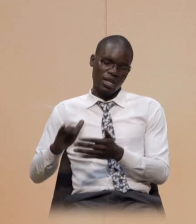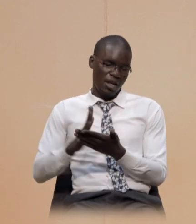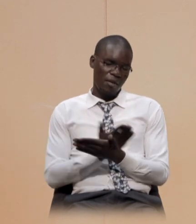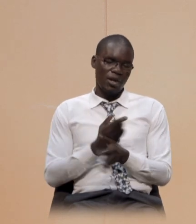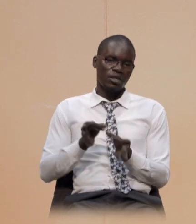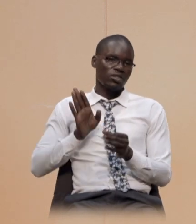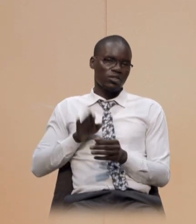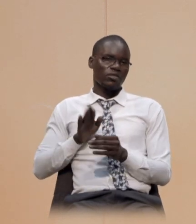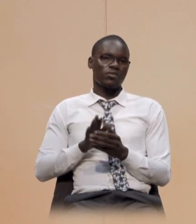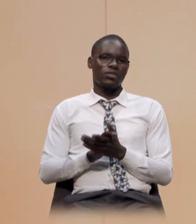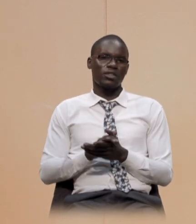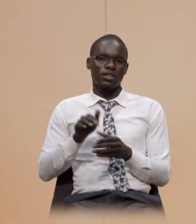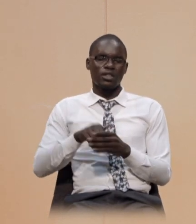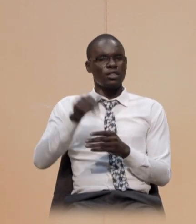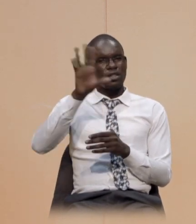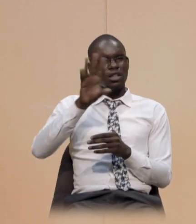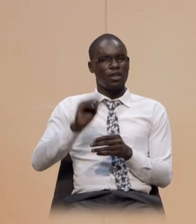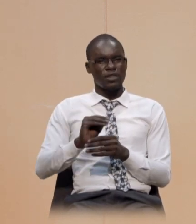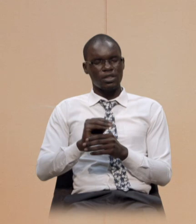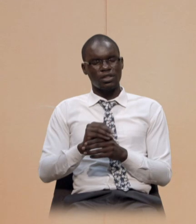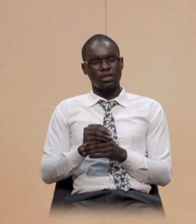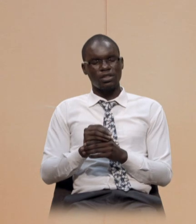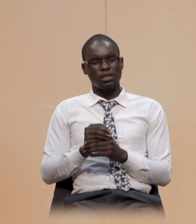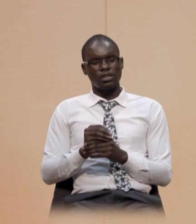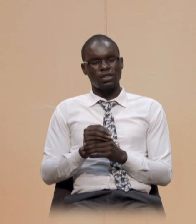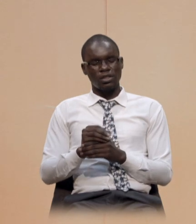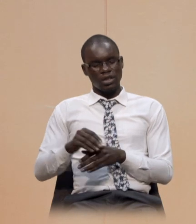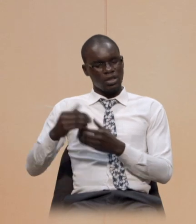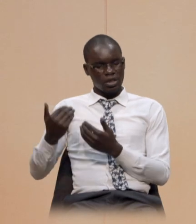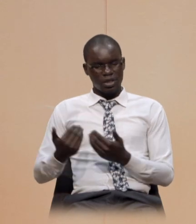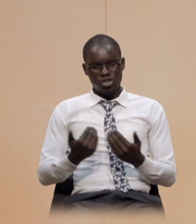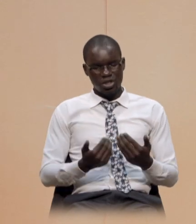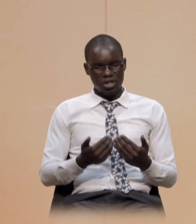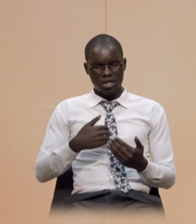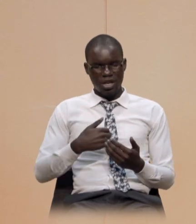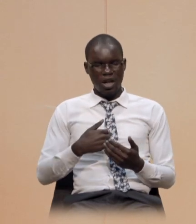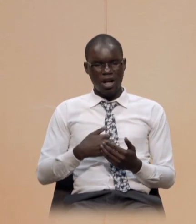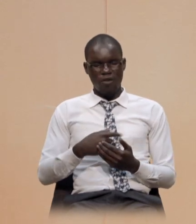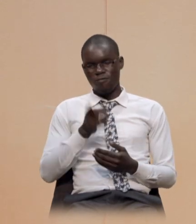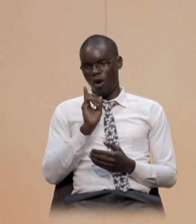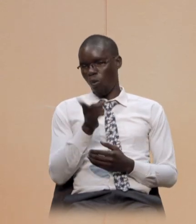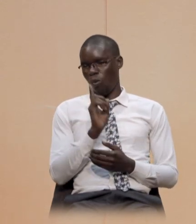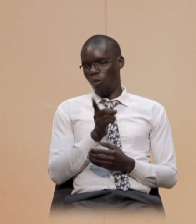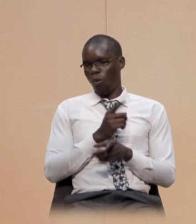Afrika mara nyingi watoto wanatishiwa kwamba wewe ukicheza baba atakuja kukuunda